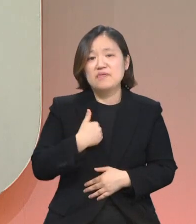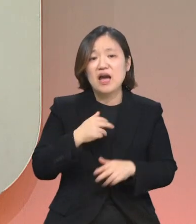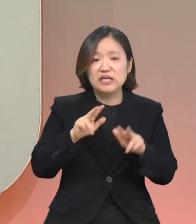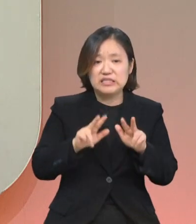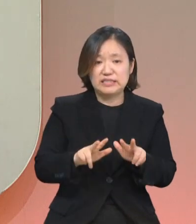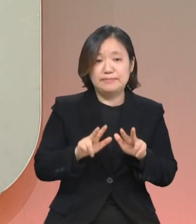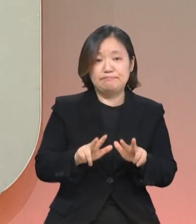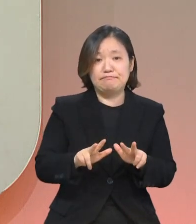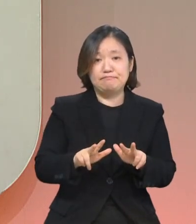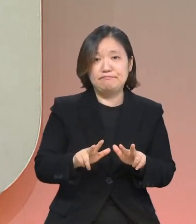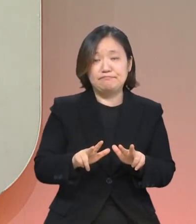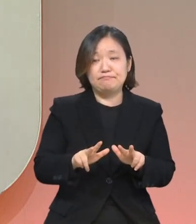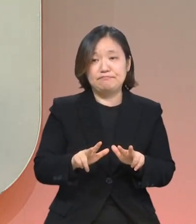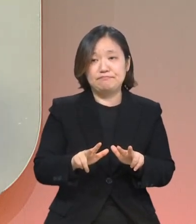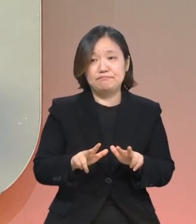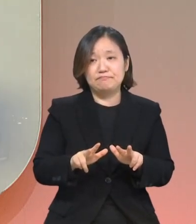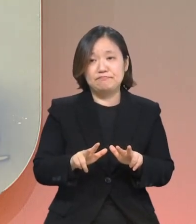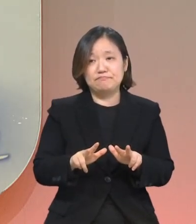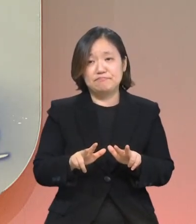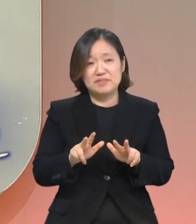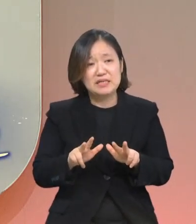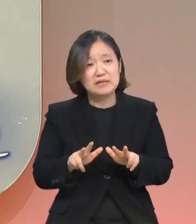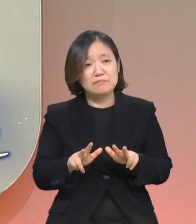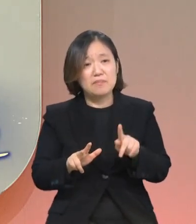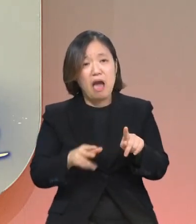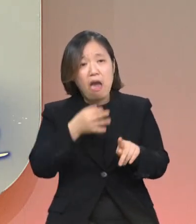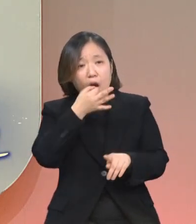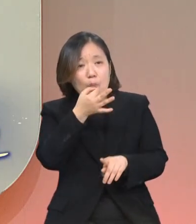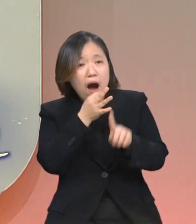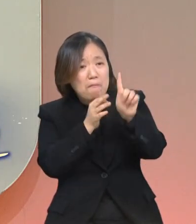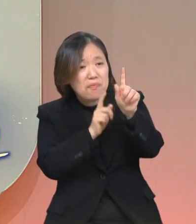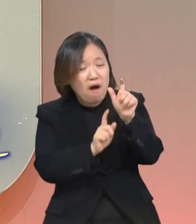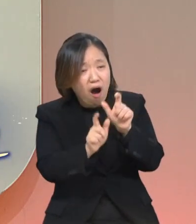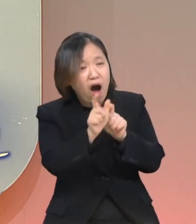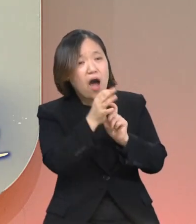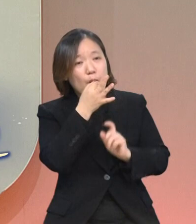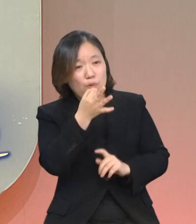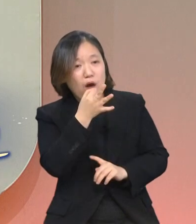내가 지금이 순간 한 번이라도 더 염불하고